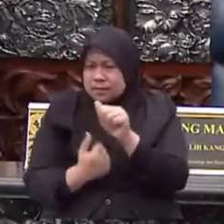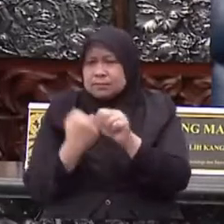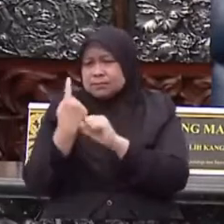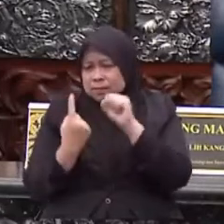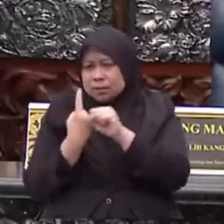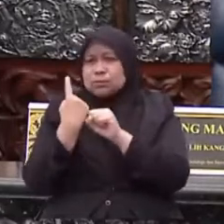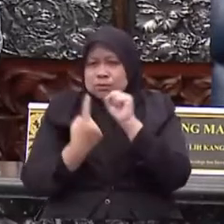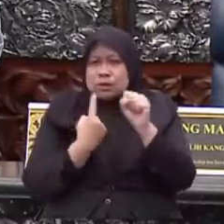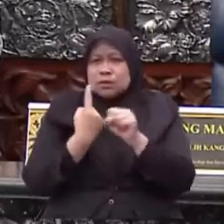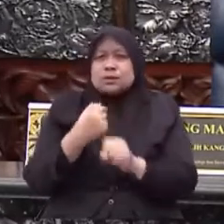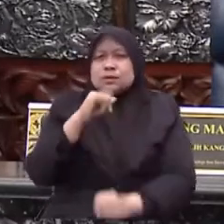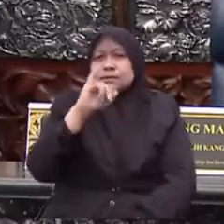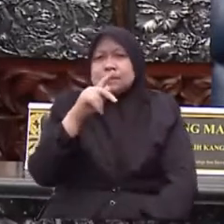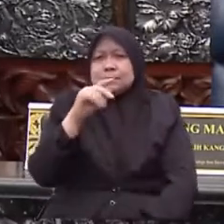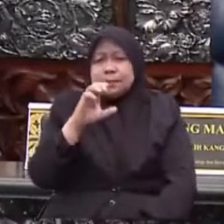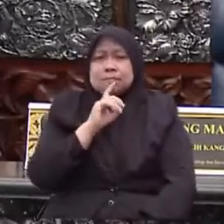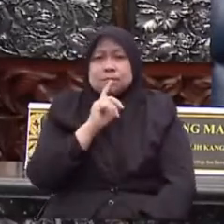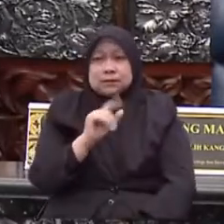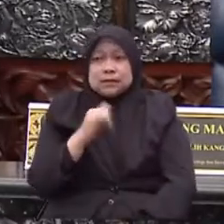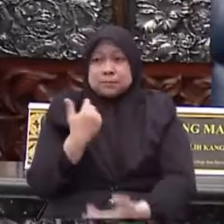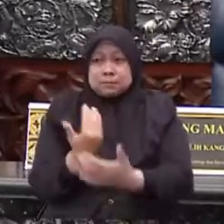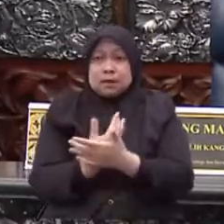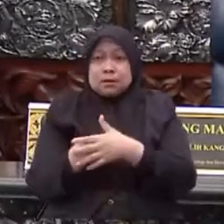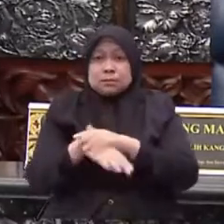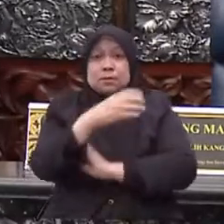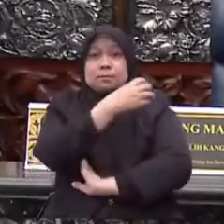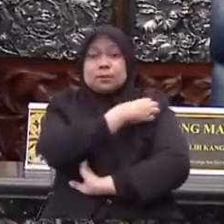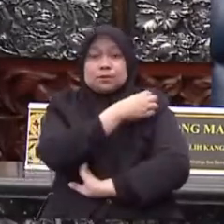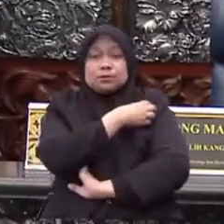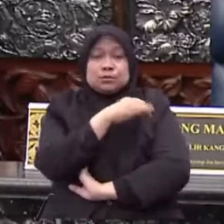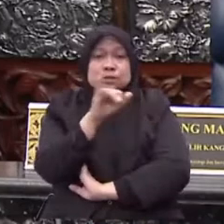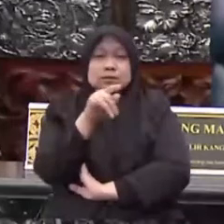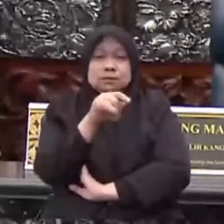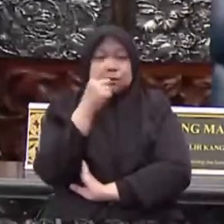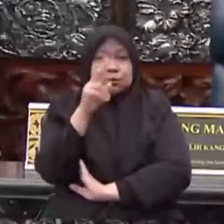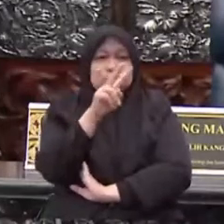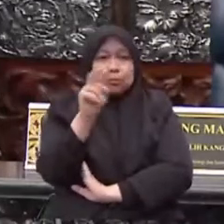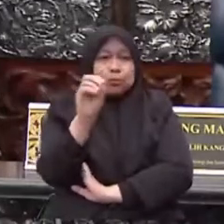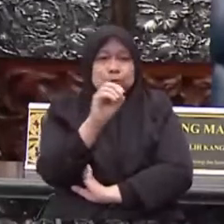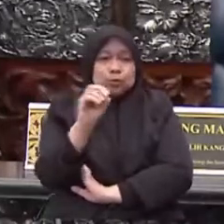ya baru awal tahun ini mempengaruhi 241